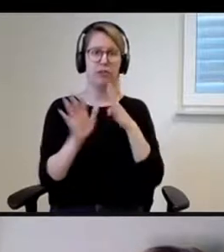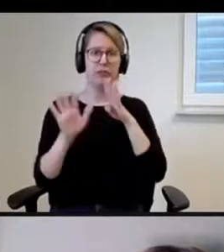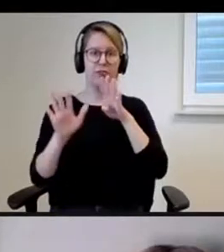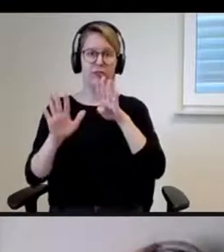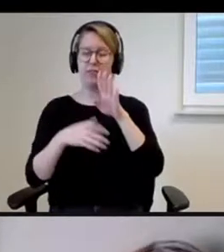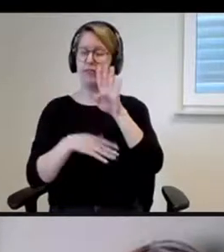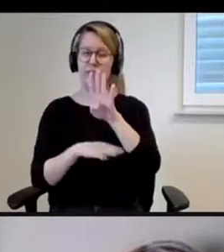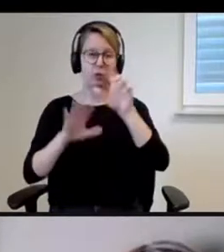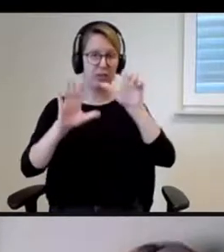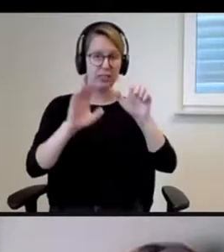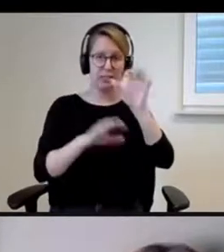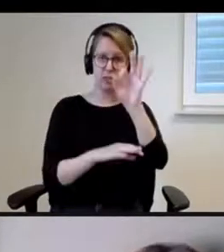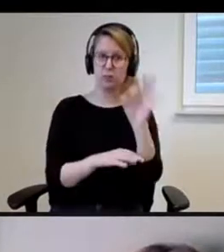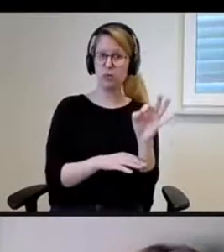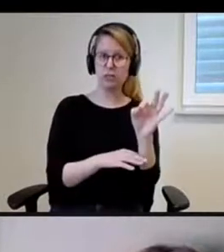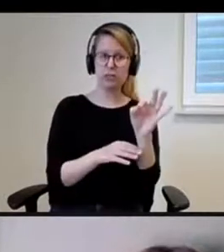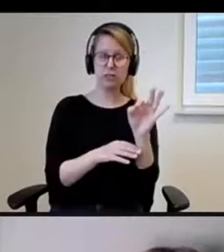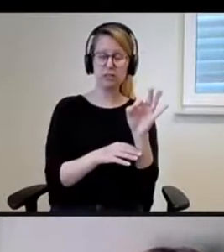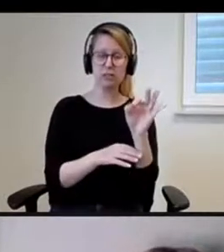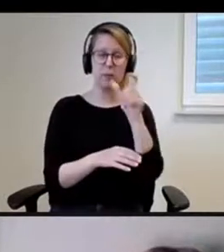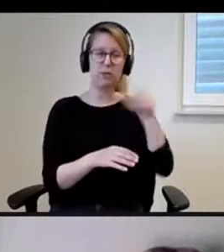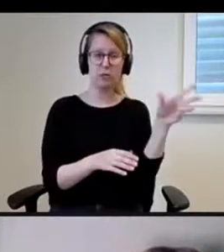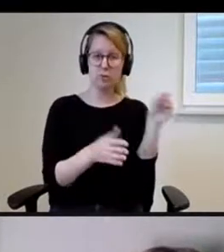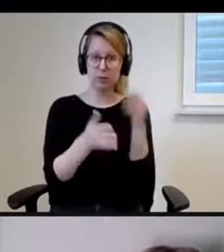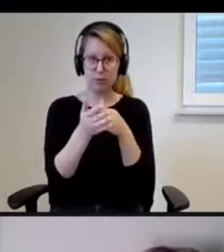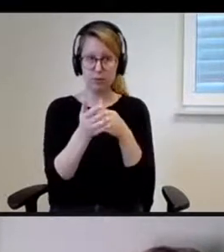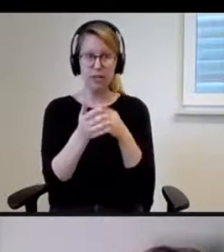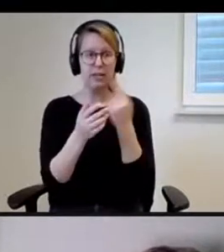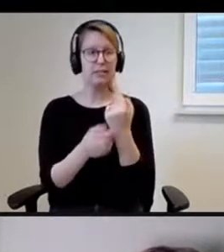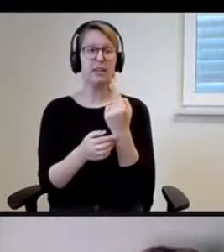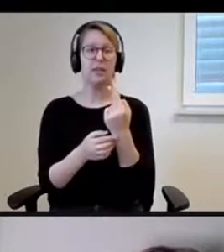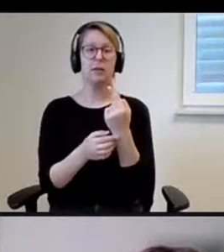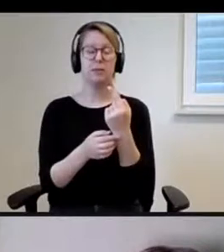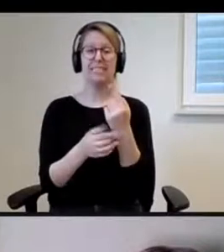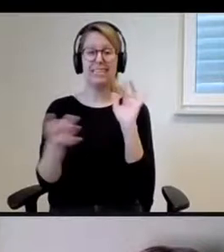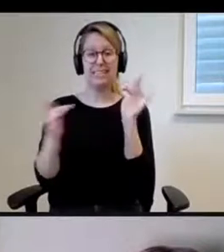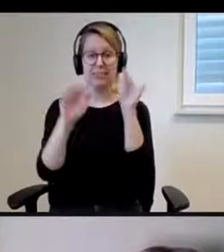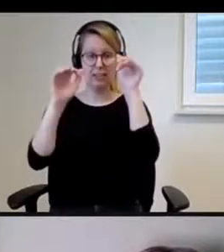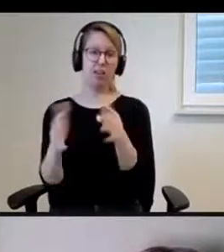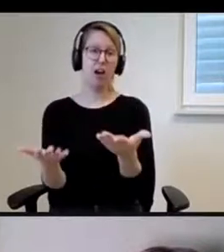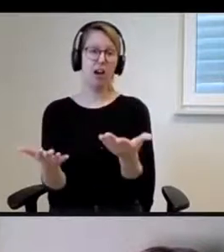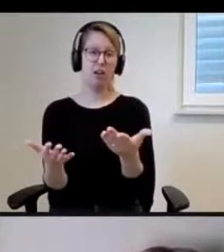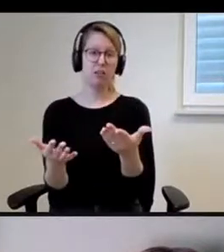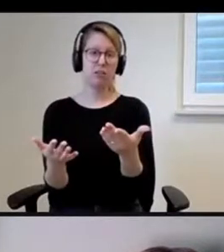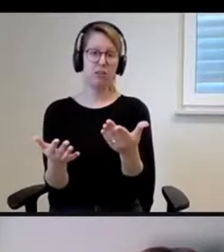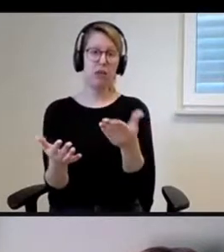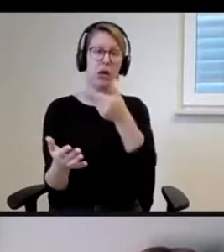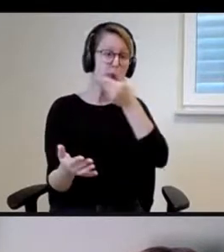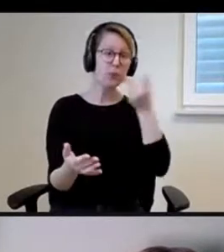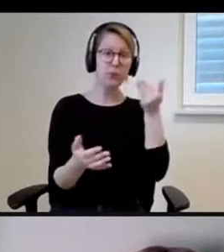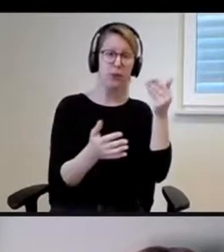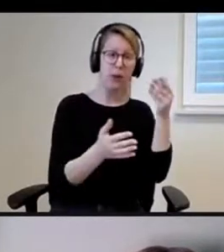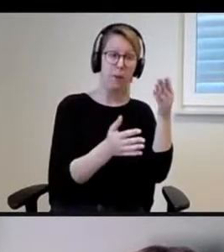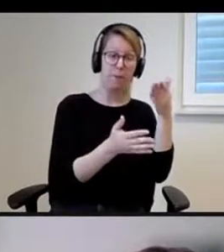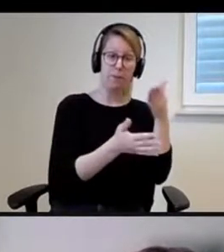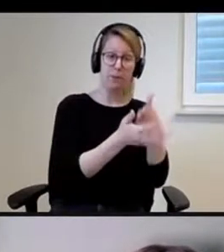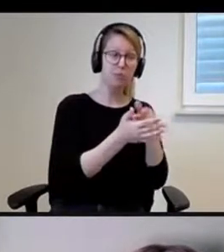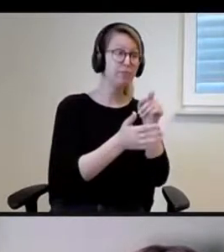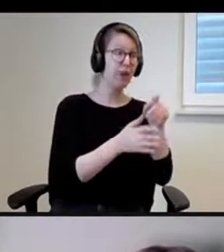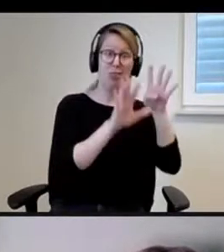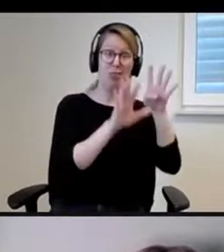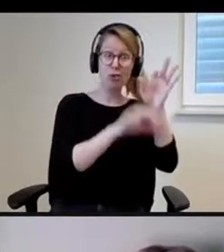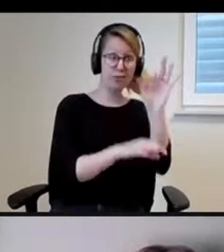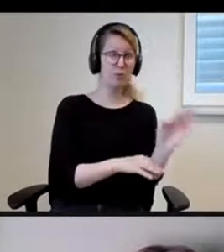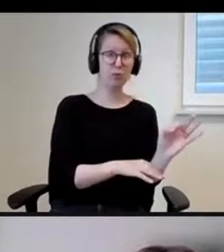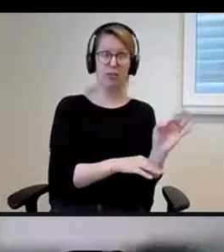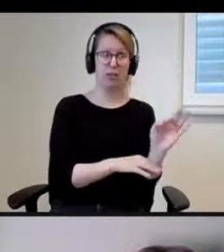à domicile. Par contre, les personnes sans handicap, ils sont à presque 90%. Donc, vous voyez déjà, il y a un gap